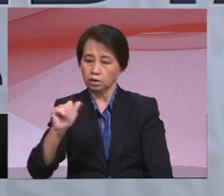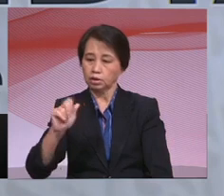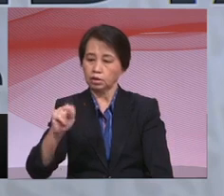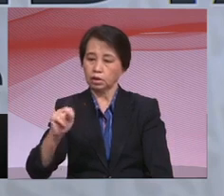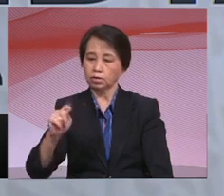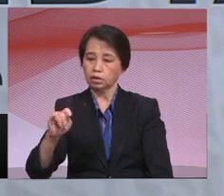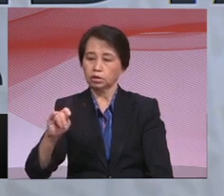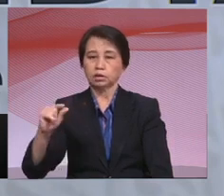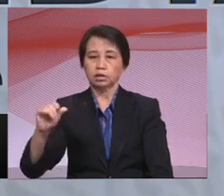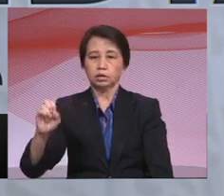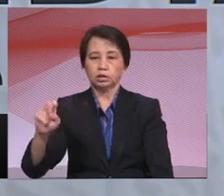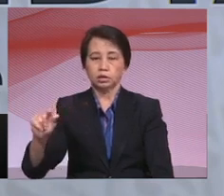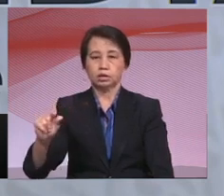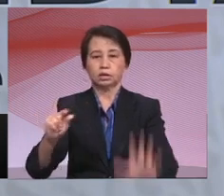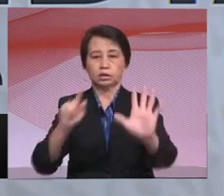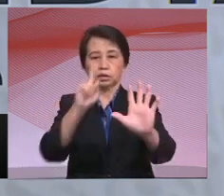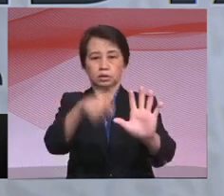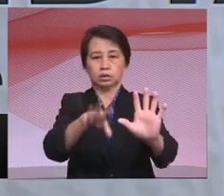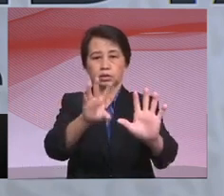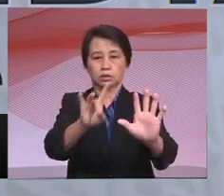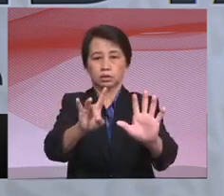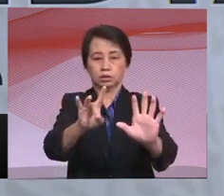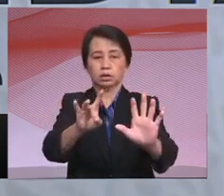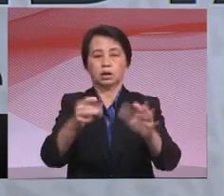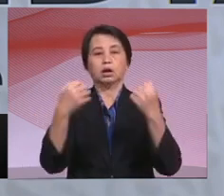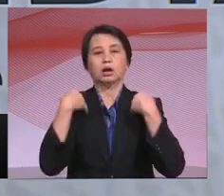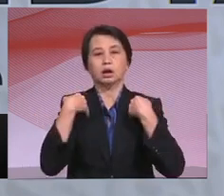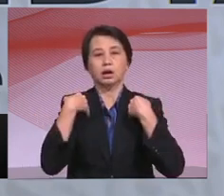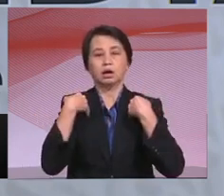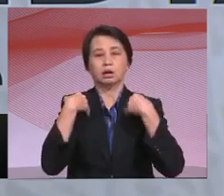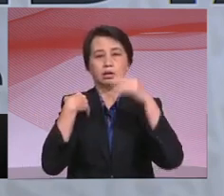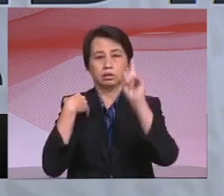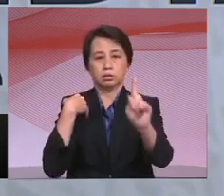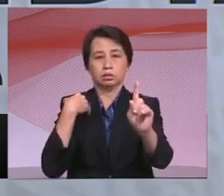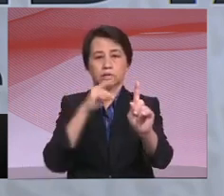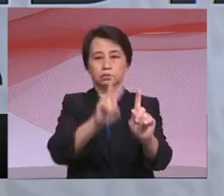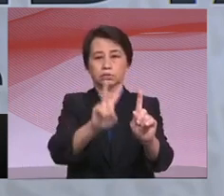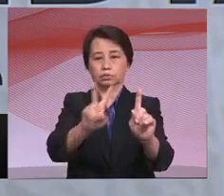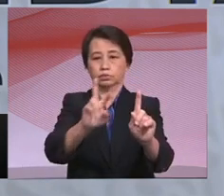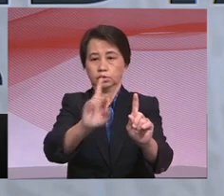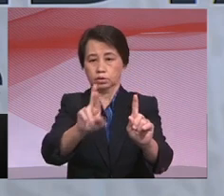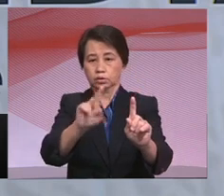setakat 5 Ogos 2020 adalah sejumlah